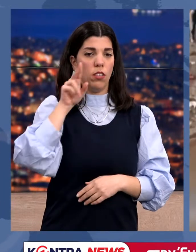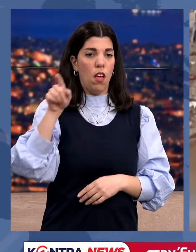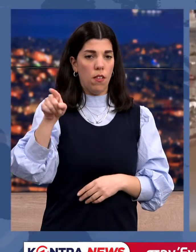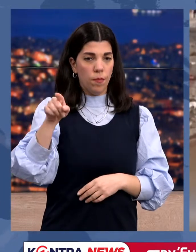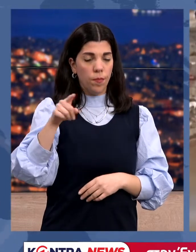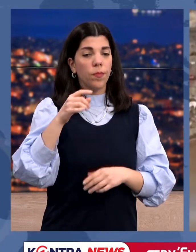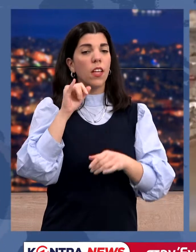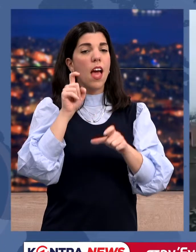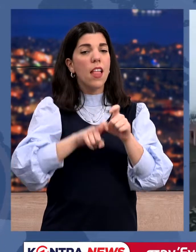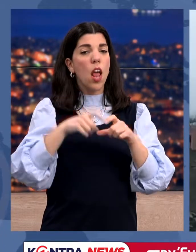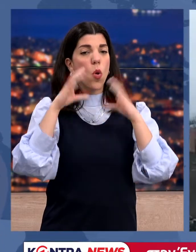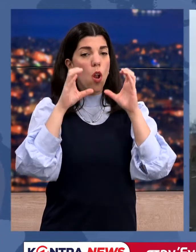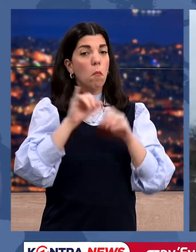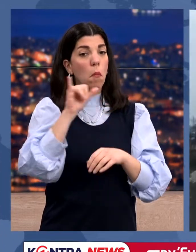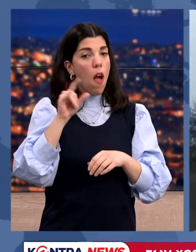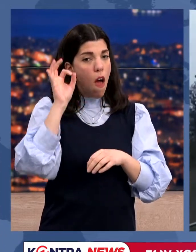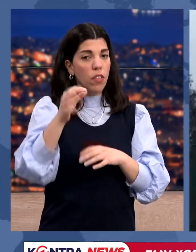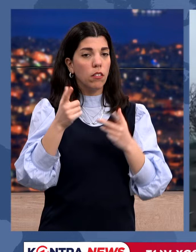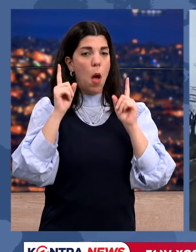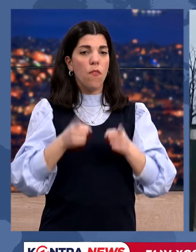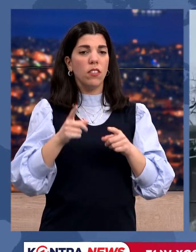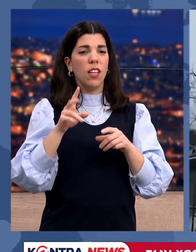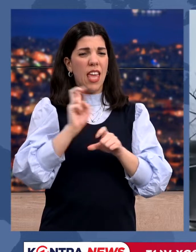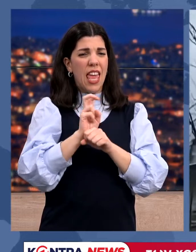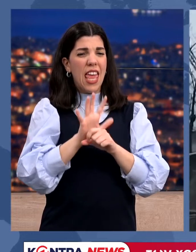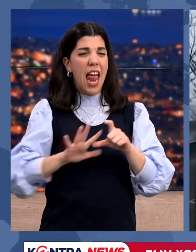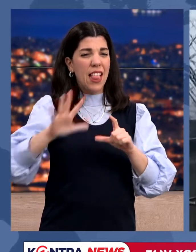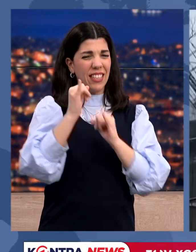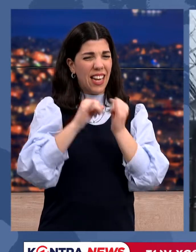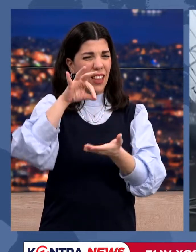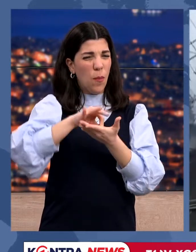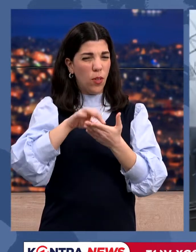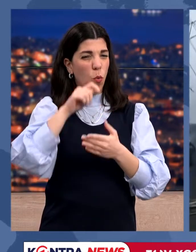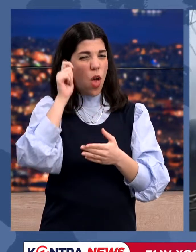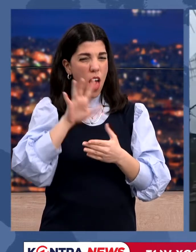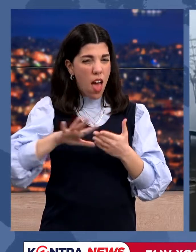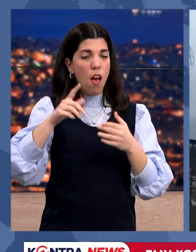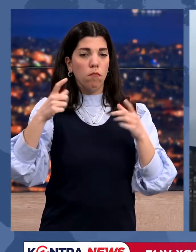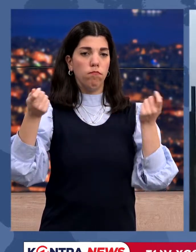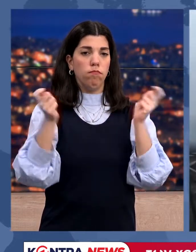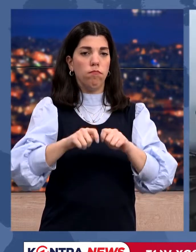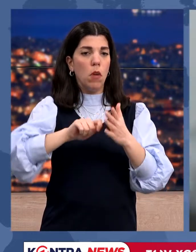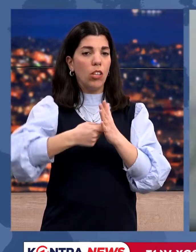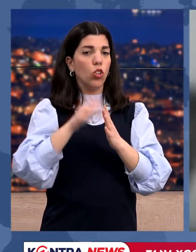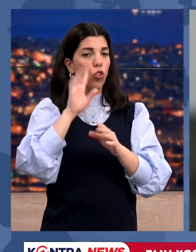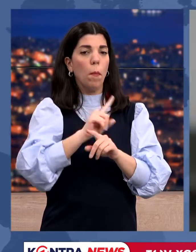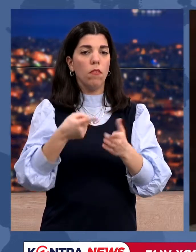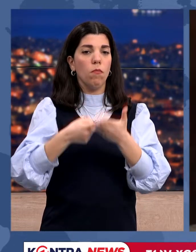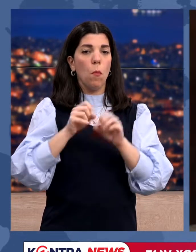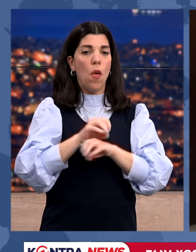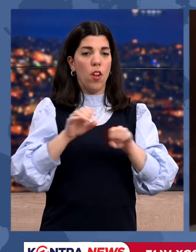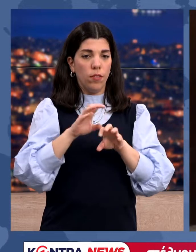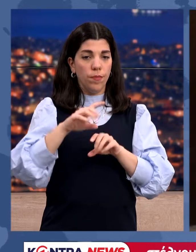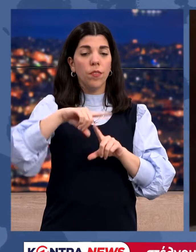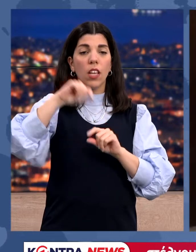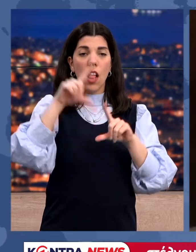ανακοίνωσε την προσωρινή απενεργοποίηση των χαρτών της στην ουκρανία για να μην παρέχεται πληροφόρηση παράλληλα το νατο αλλά και